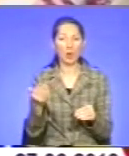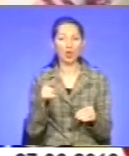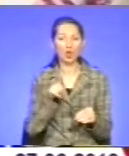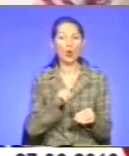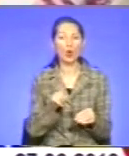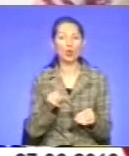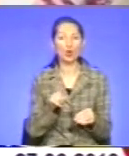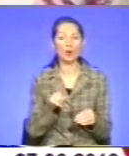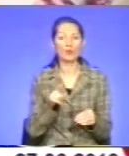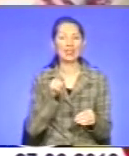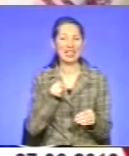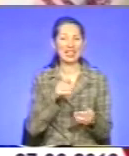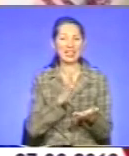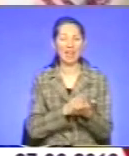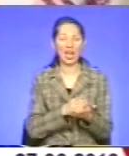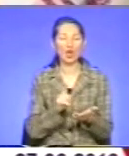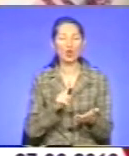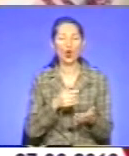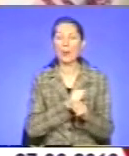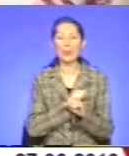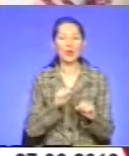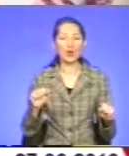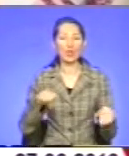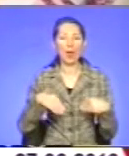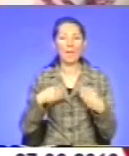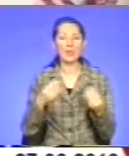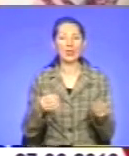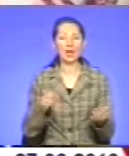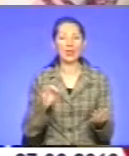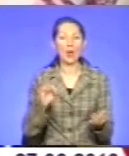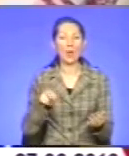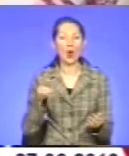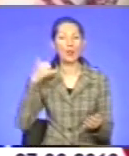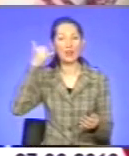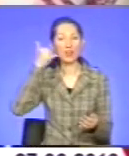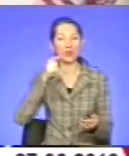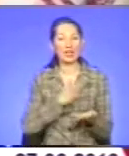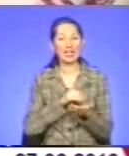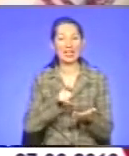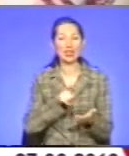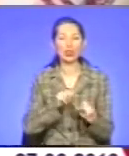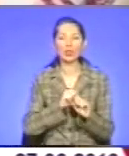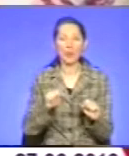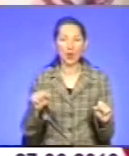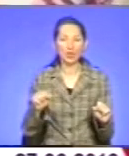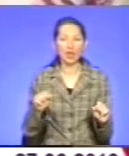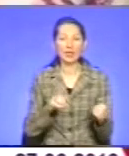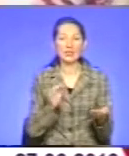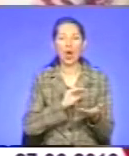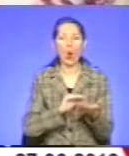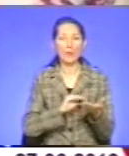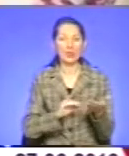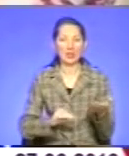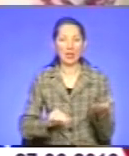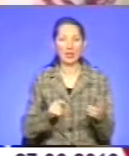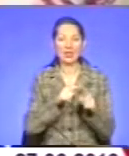що є те, що не можна передати по телефону, є те, що не можна десь описати